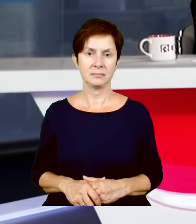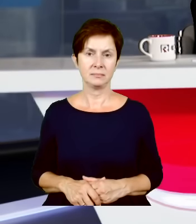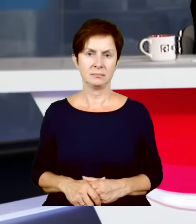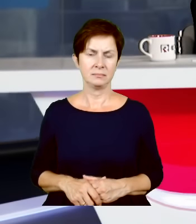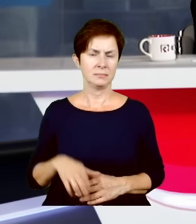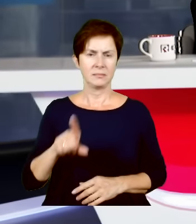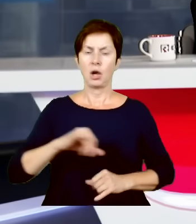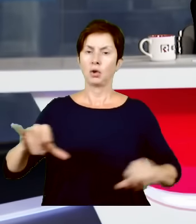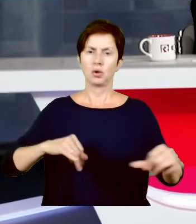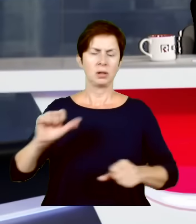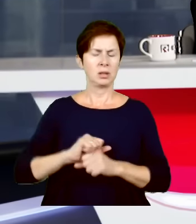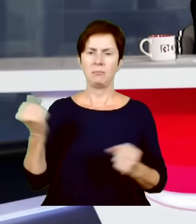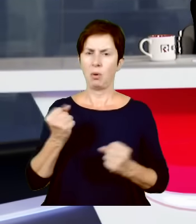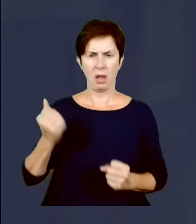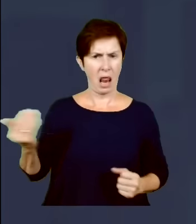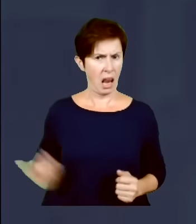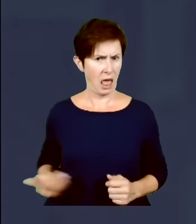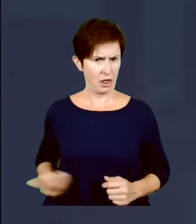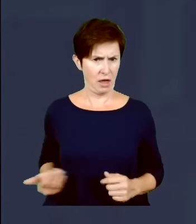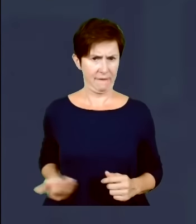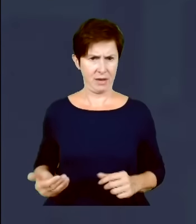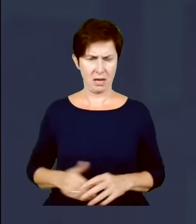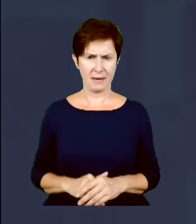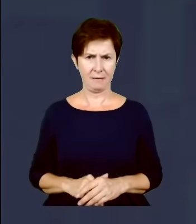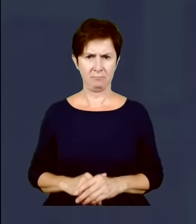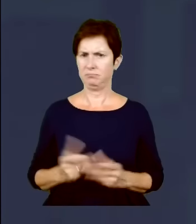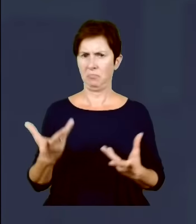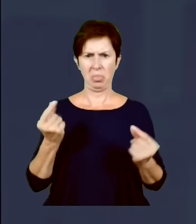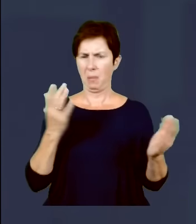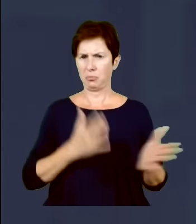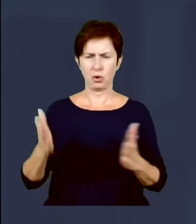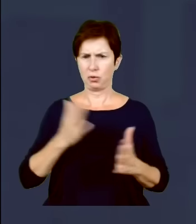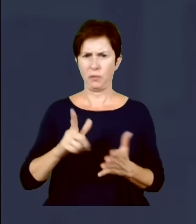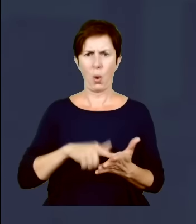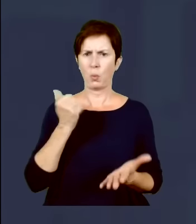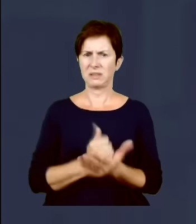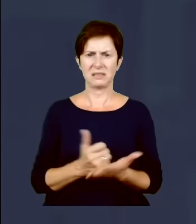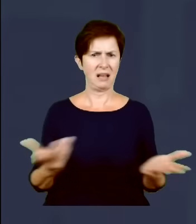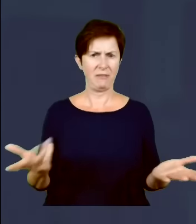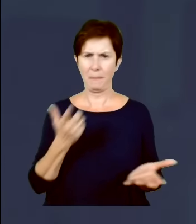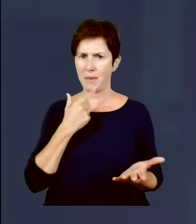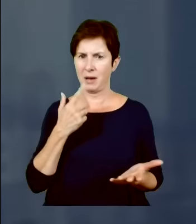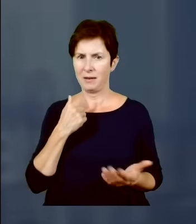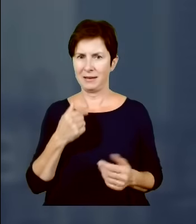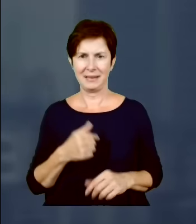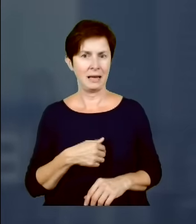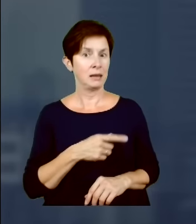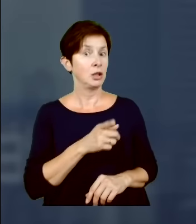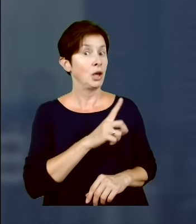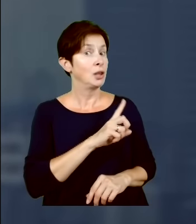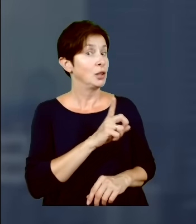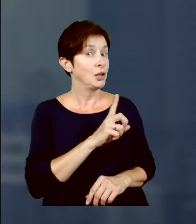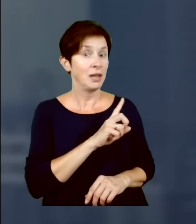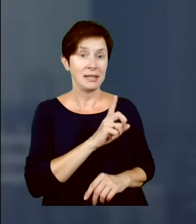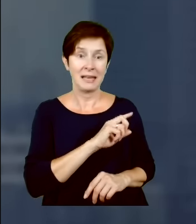wszystkich aspektach i w tym aspekcie przygotowywania ustaw bo większość Ustaw które ale nie nie nie zgodzę się z panią jest